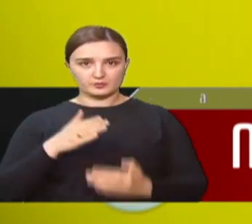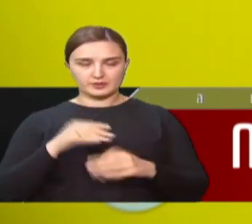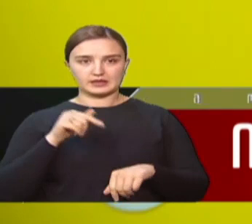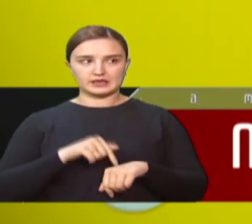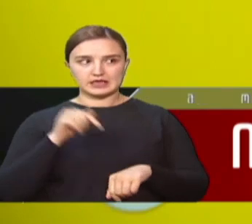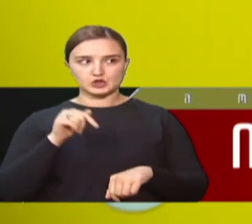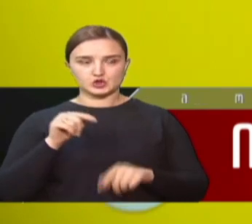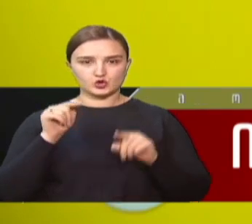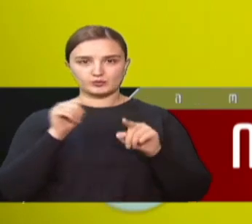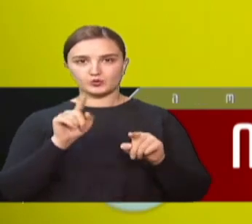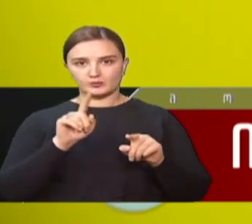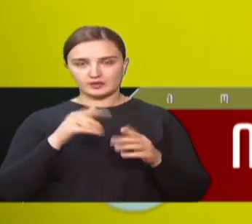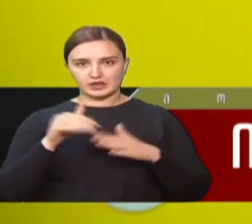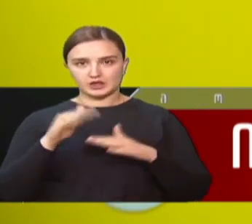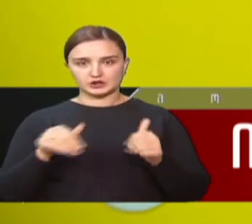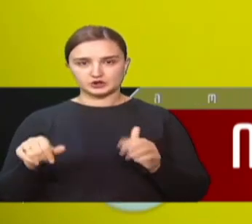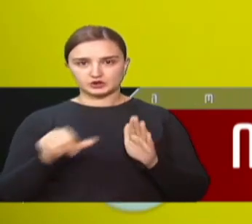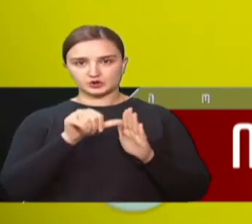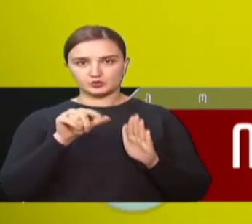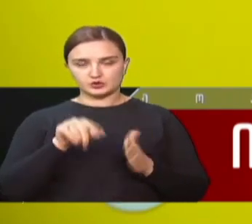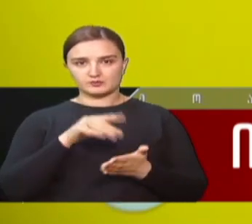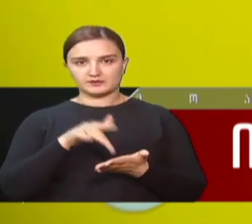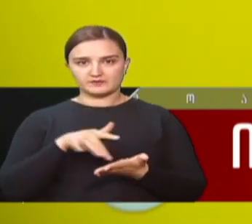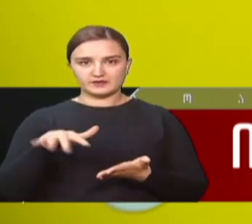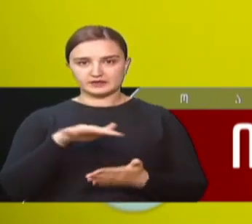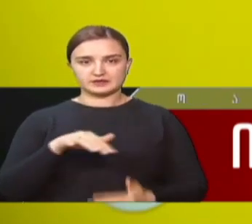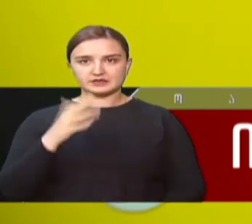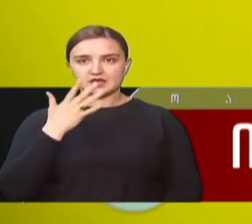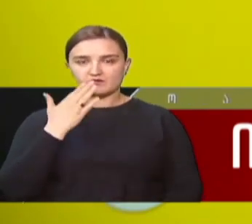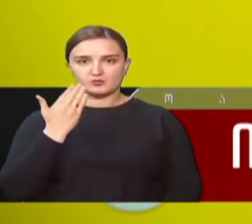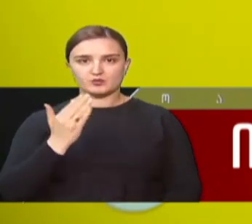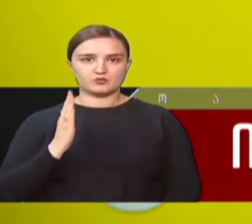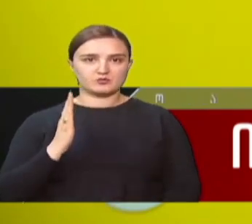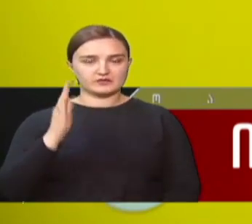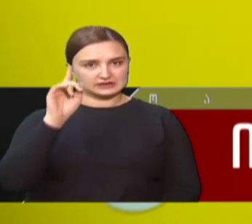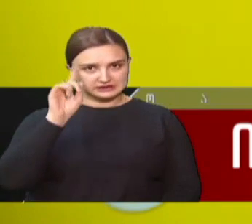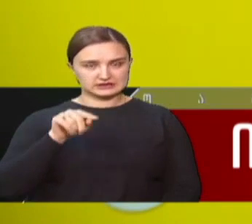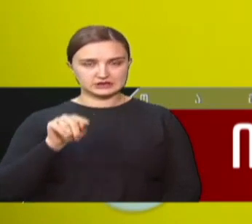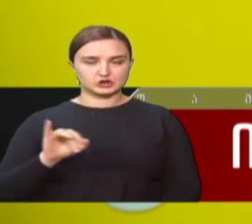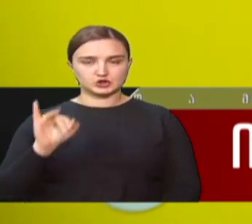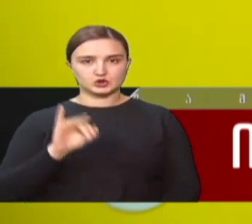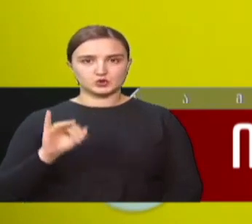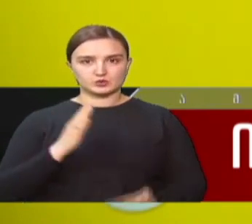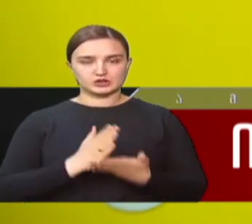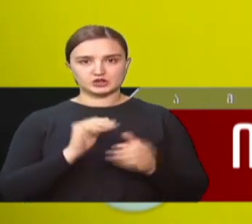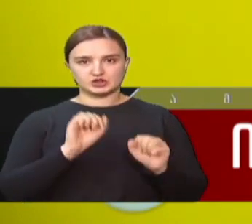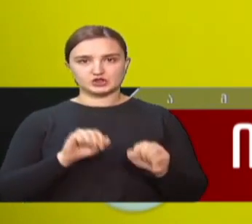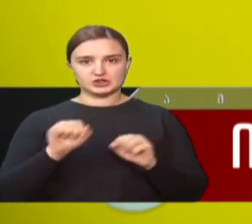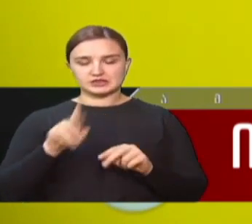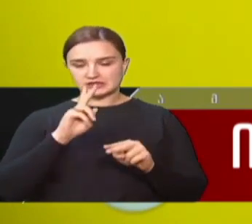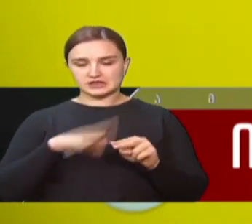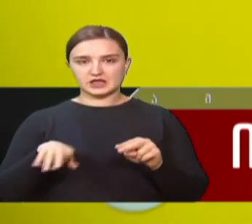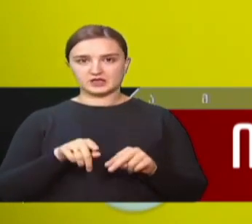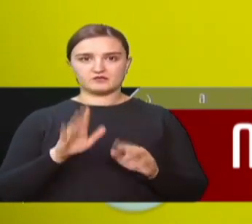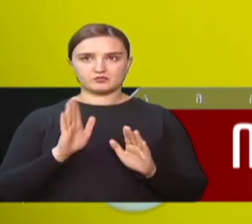განწყობილი იქითკენ, რომ ხელი შეუწყოს მართლაც ამ ქვეყნის ევროპულ მომავალს და იცის, რომ ეს არის ისტორიული შანსი, რომლის დაკარგვაც ძალიან